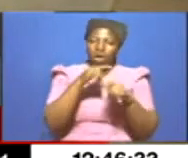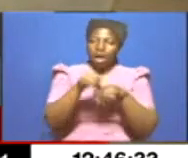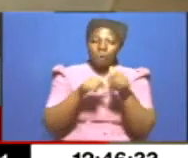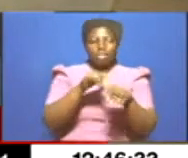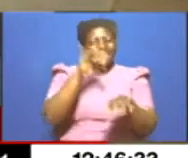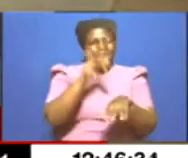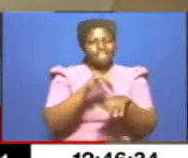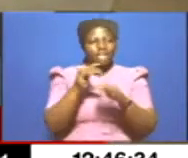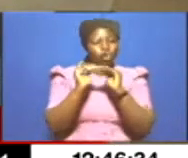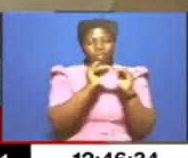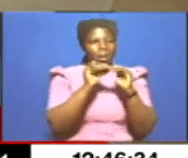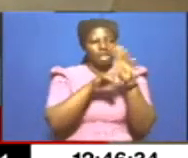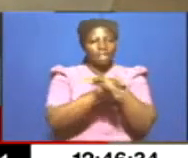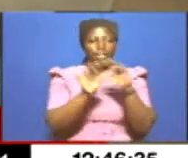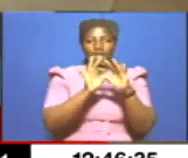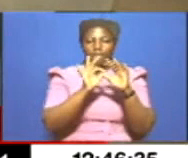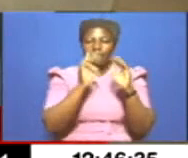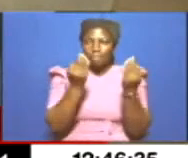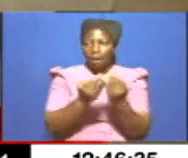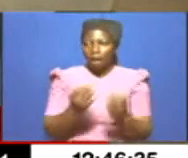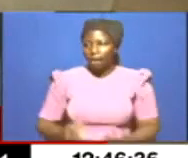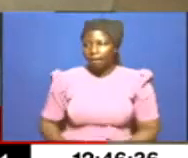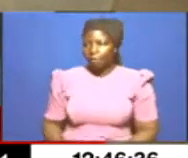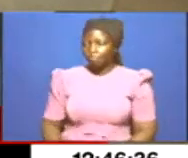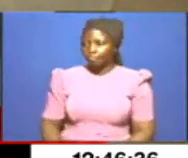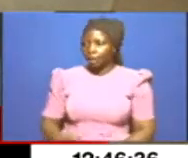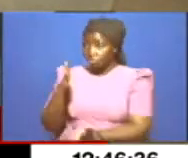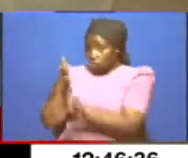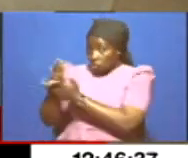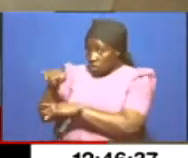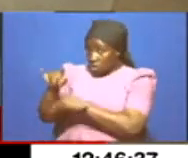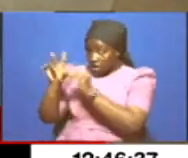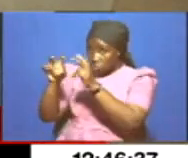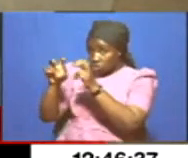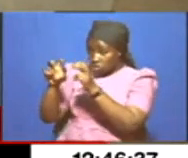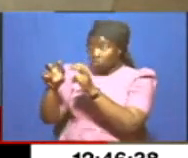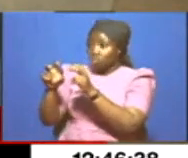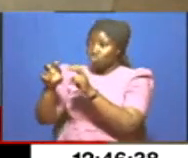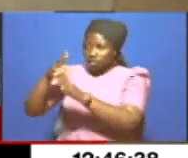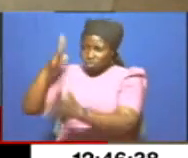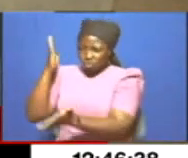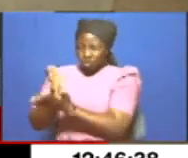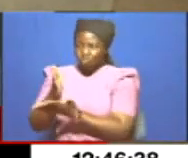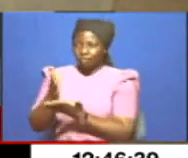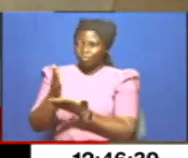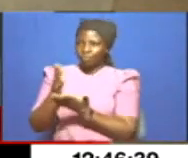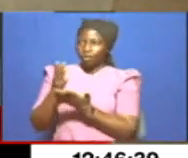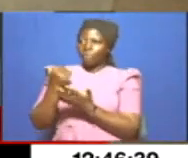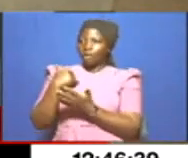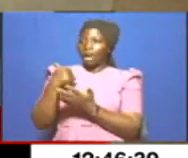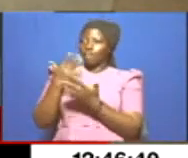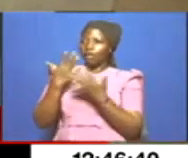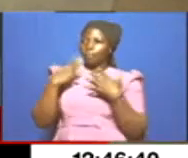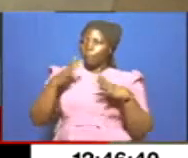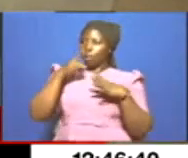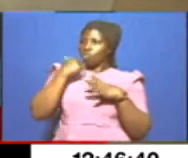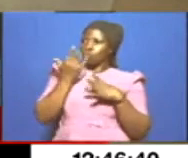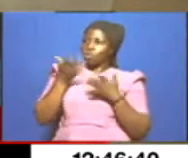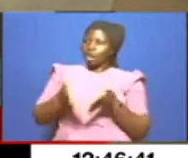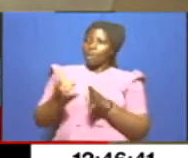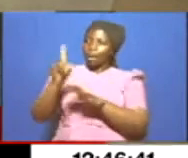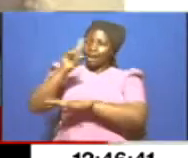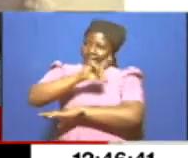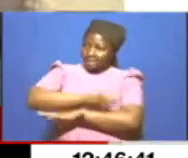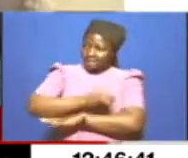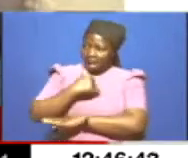kabisa. Nanzi, hii jambo ni la kweli kwamba kuna watu ambao siku hizi wamechukua